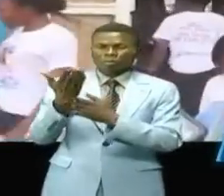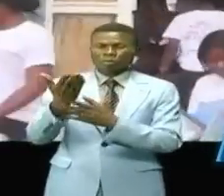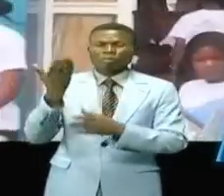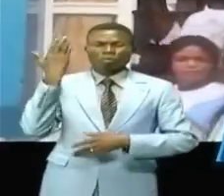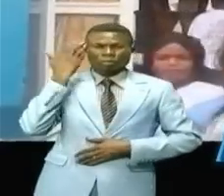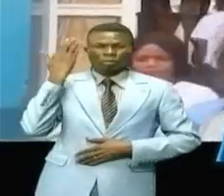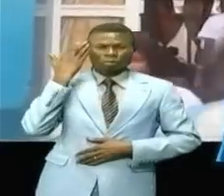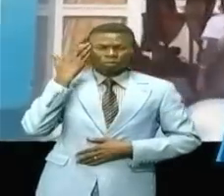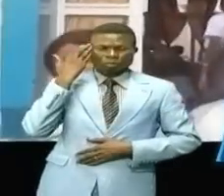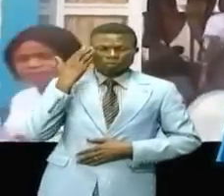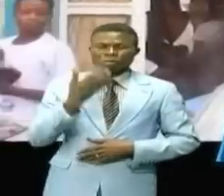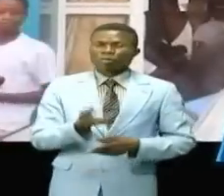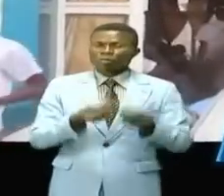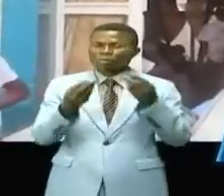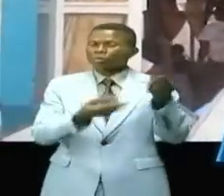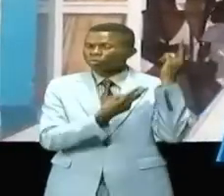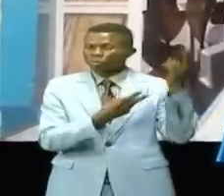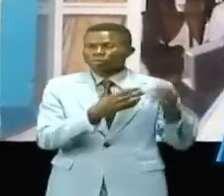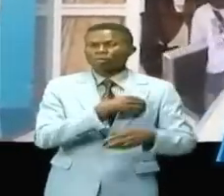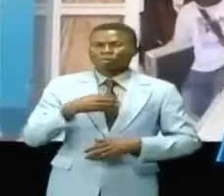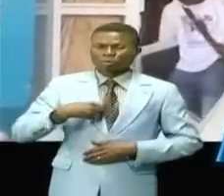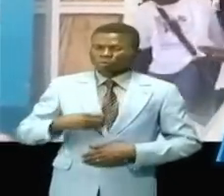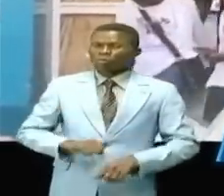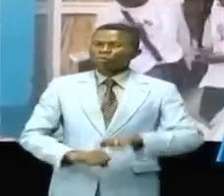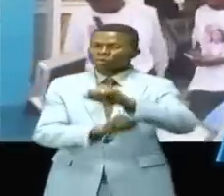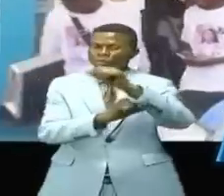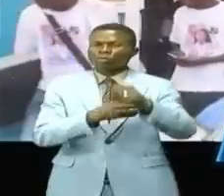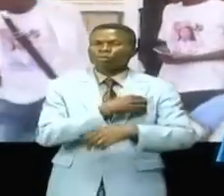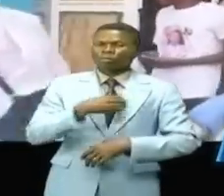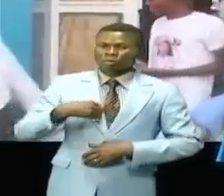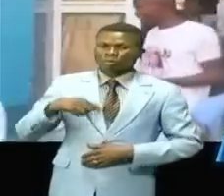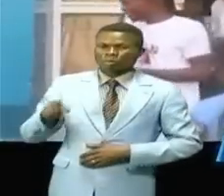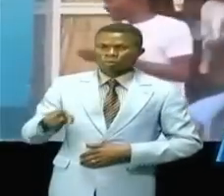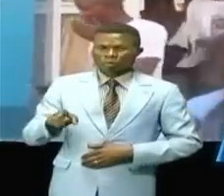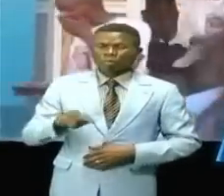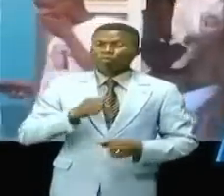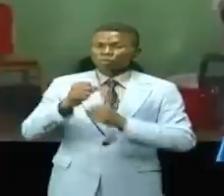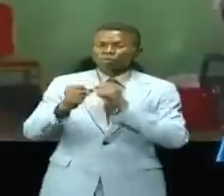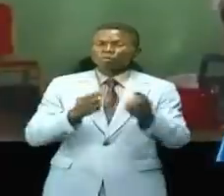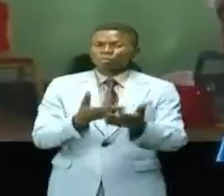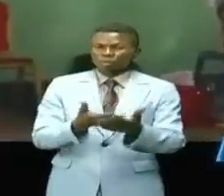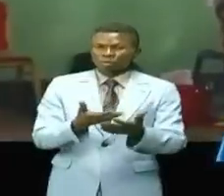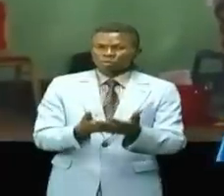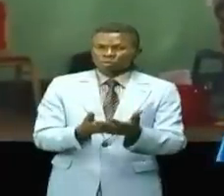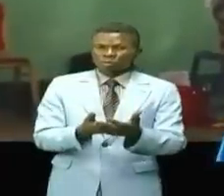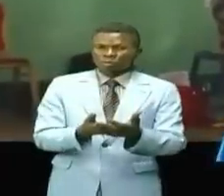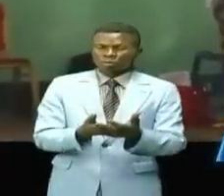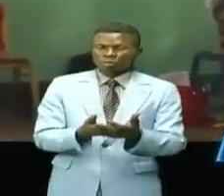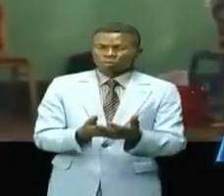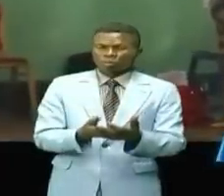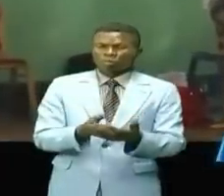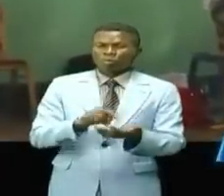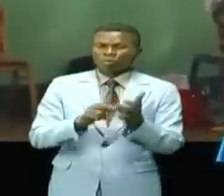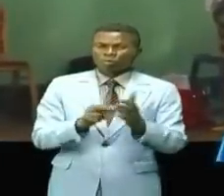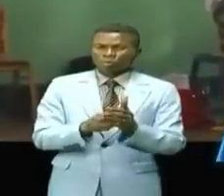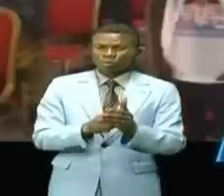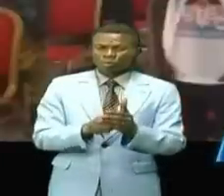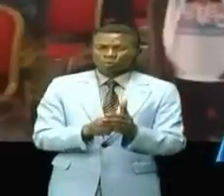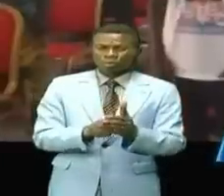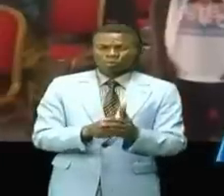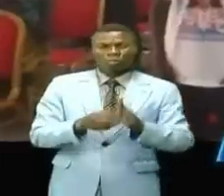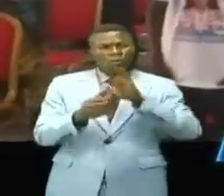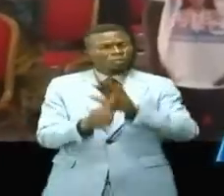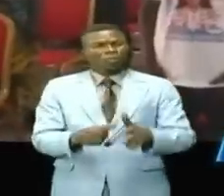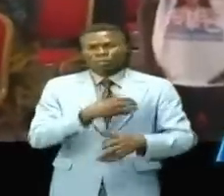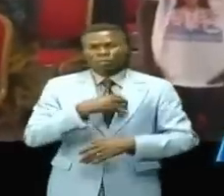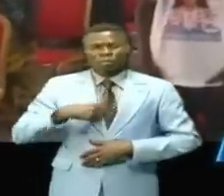à considérer la femme et d'accompagner cette femme dans cette lutte qui n'est pas à négliger. Nous